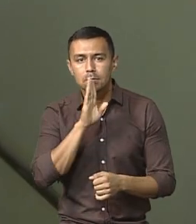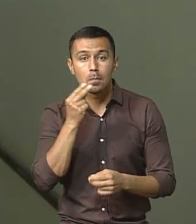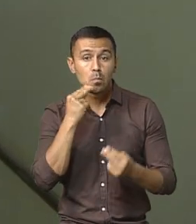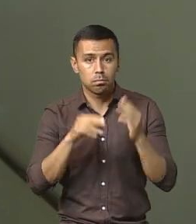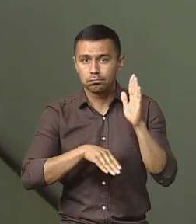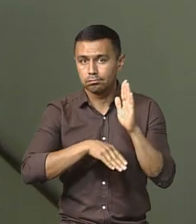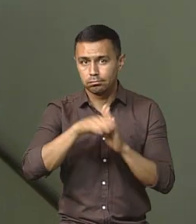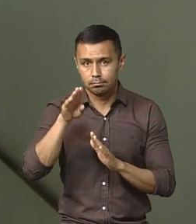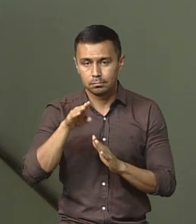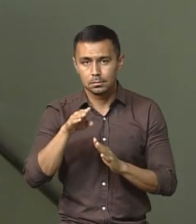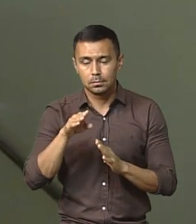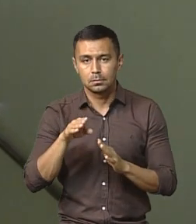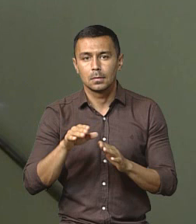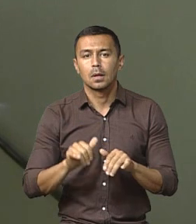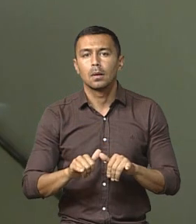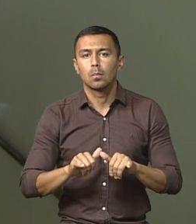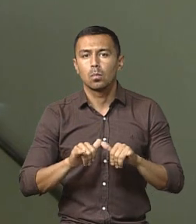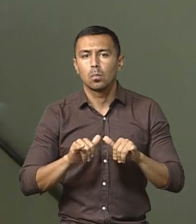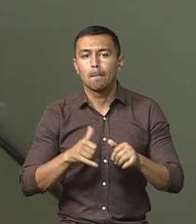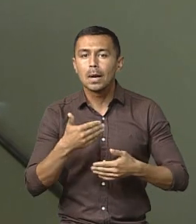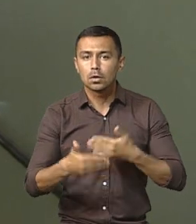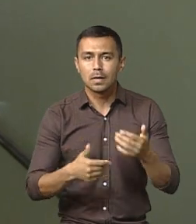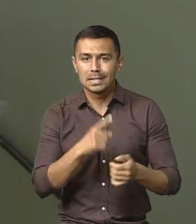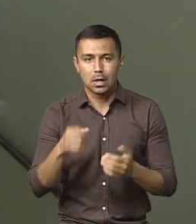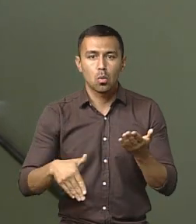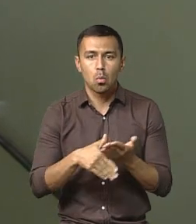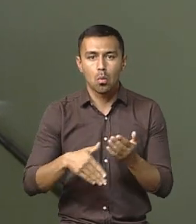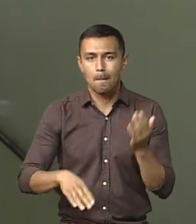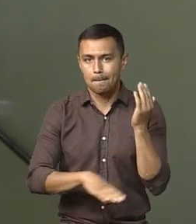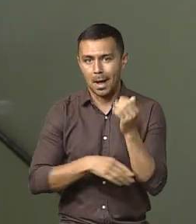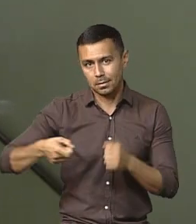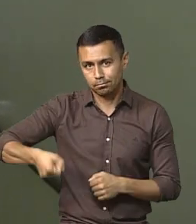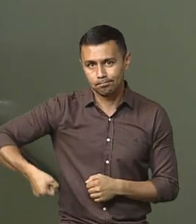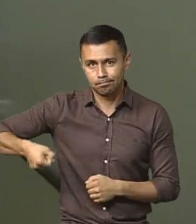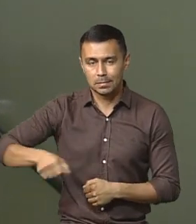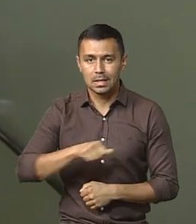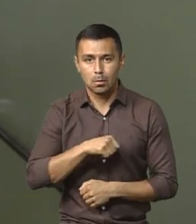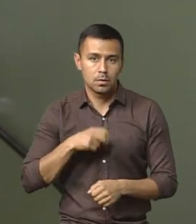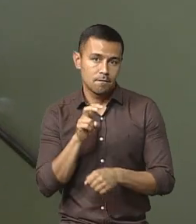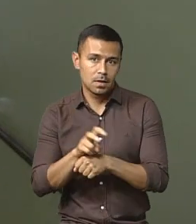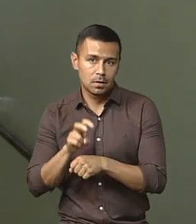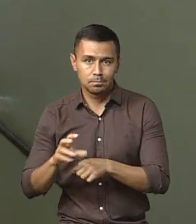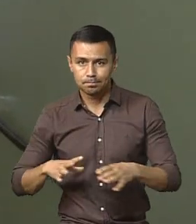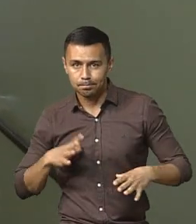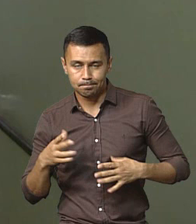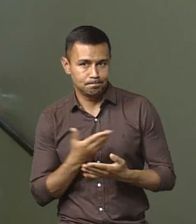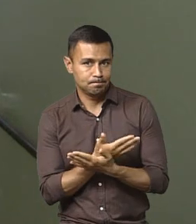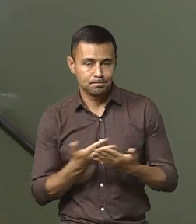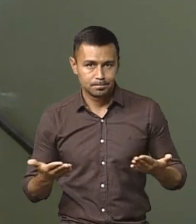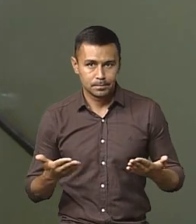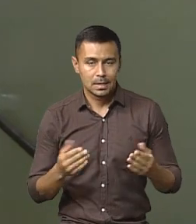покращенням, пересувається вже з допомогою палиці, але вже самостійно відвідує фізіотерапевтичне